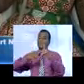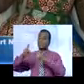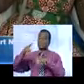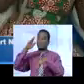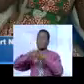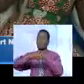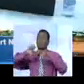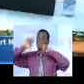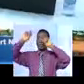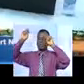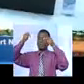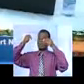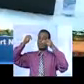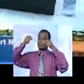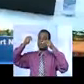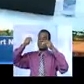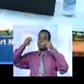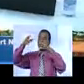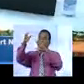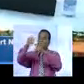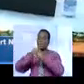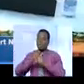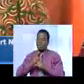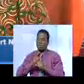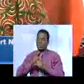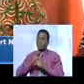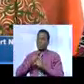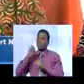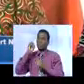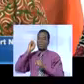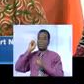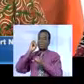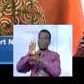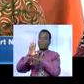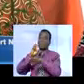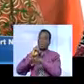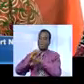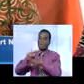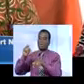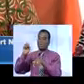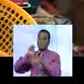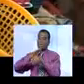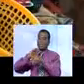sur le thème et d'obtenir des conseils pratiques pour la gestion de